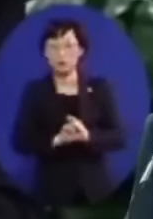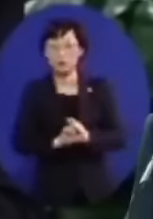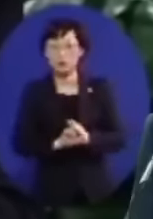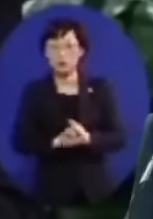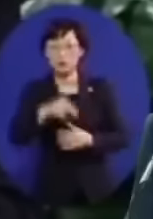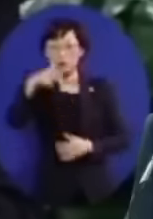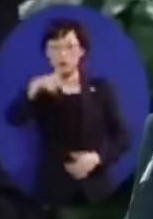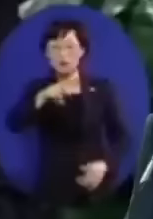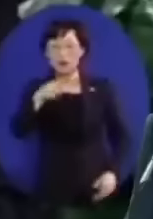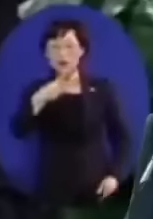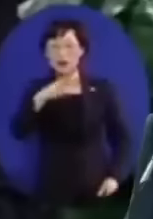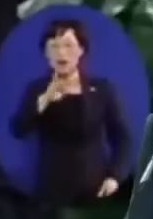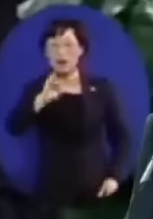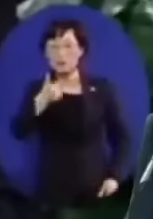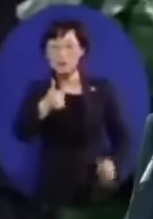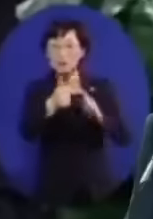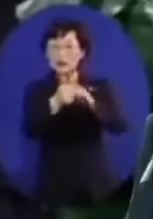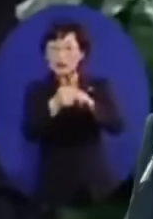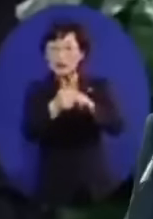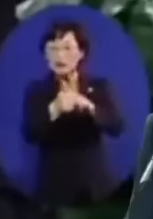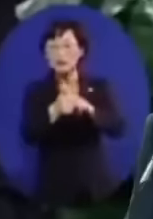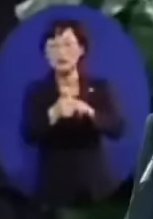칼빈이 바로 스위스 사람인 것입니다.